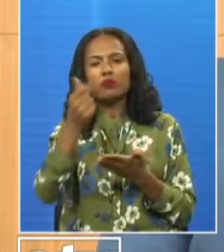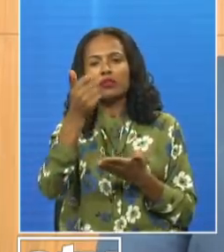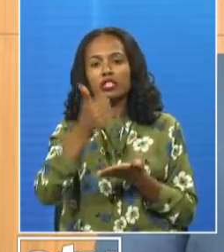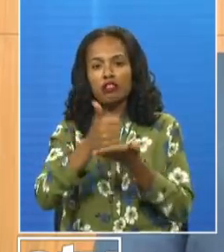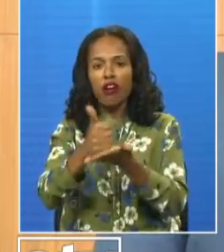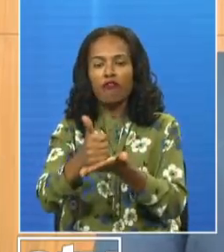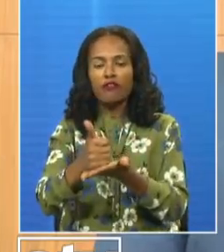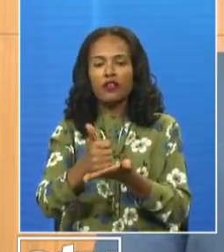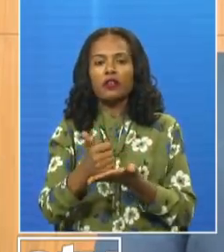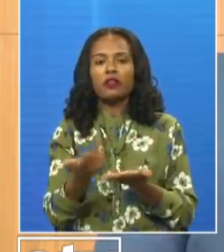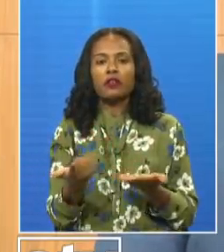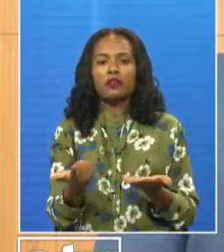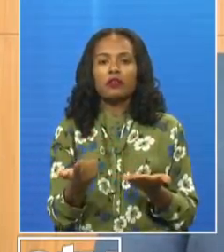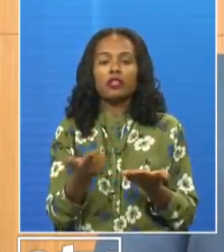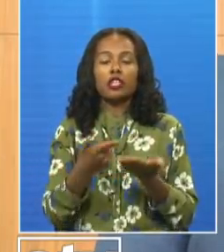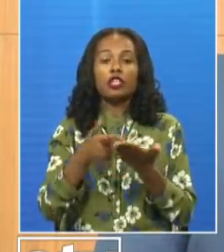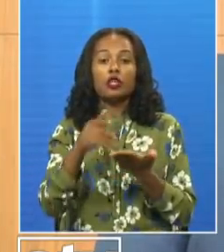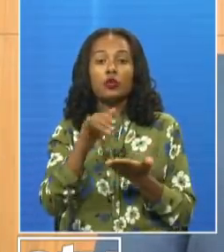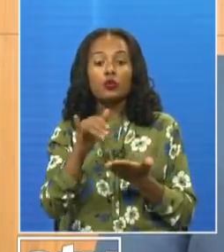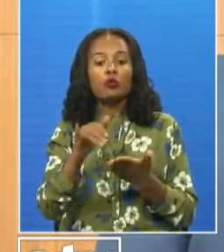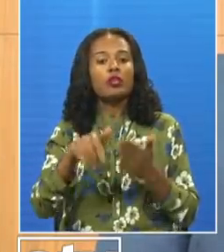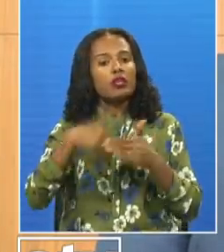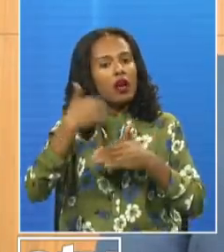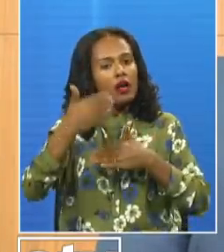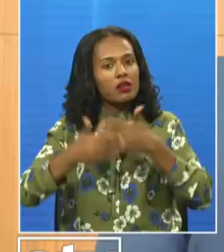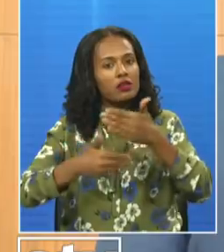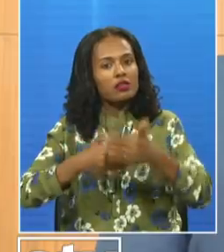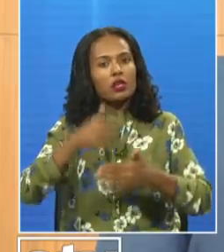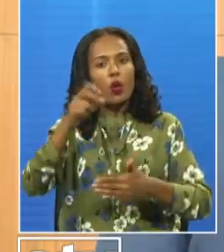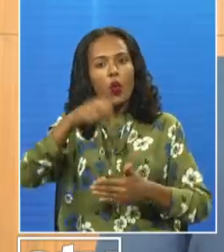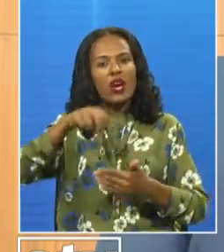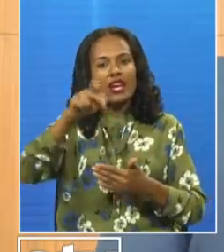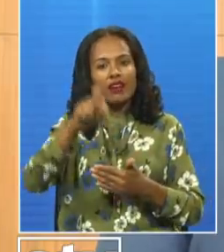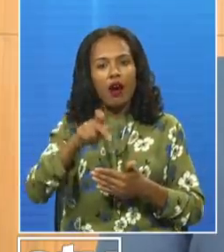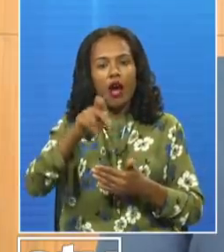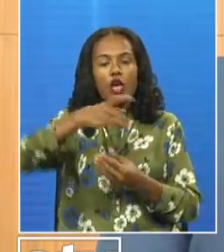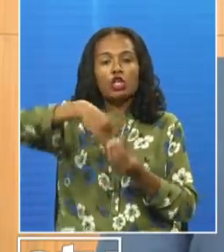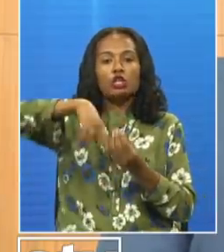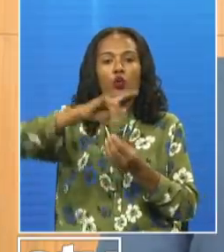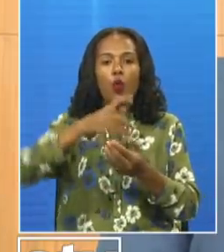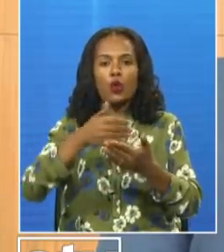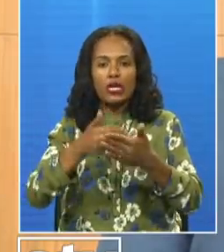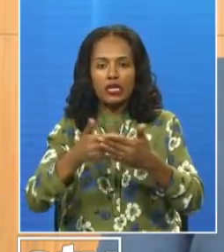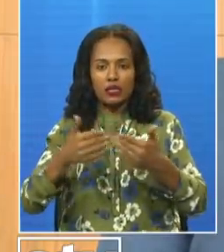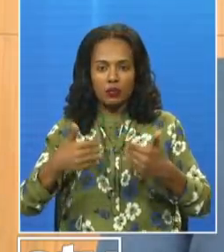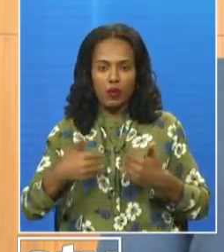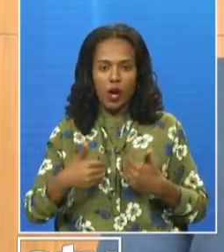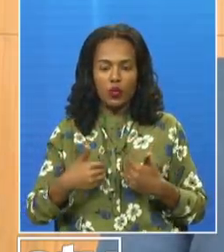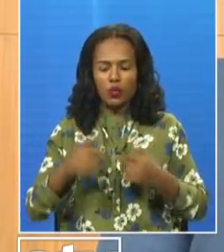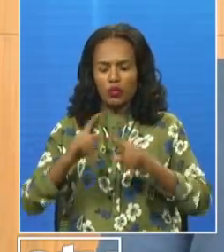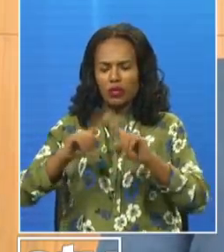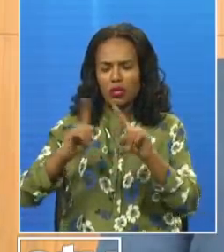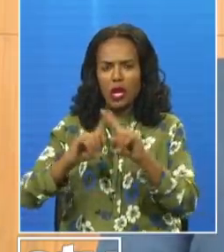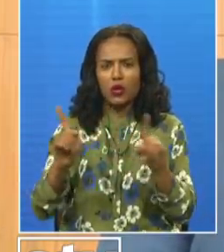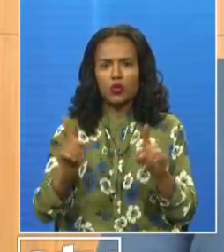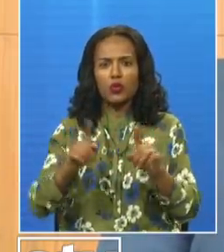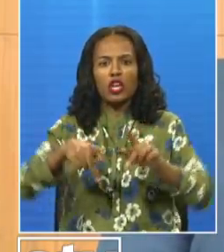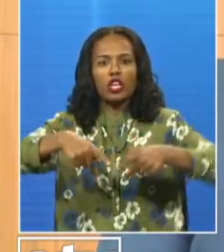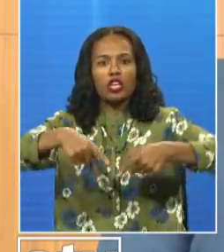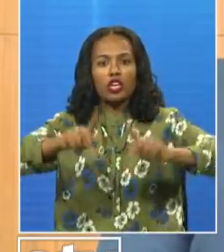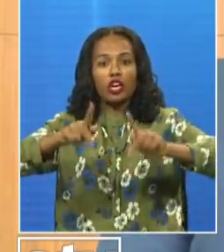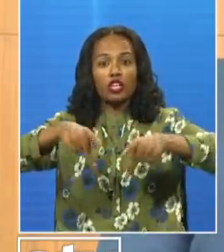ድጋፍ እንዲሁም እያለ እስከ ወረዳ እስከ ዞን ድረስ ባሉን የተለያዩ